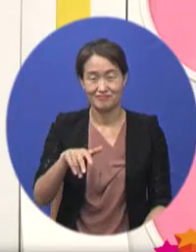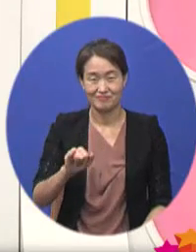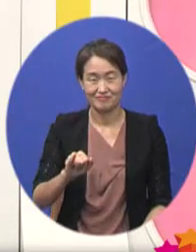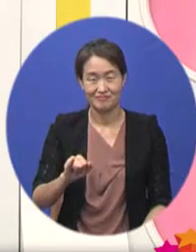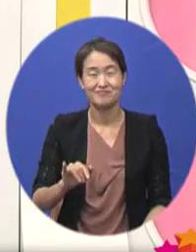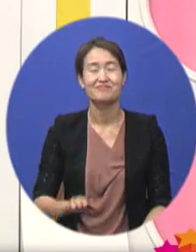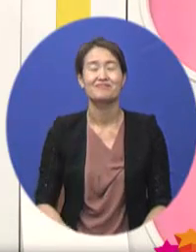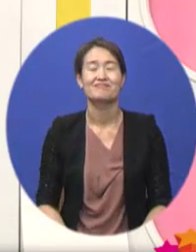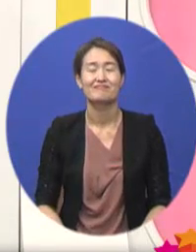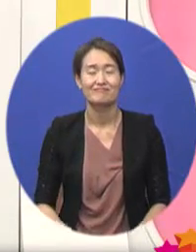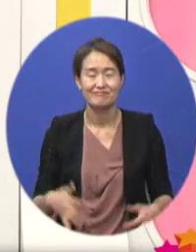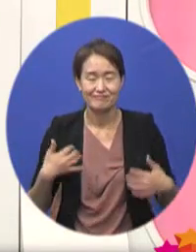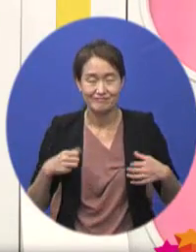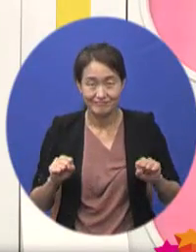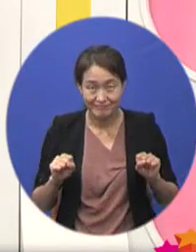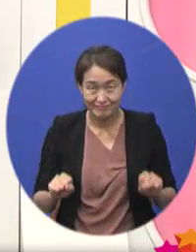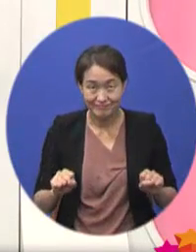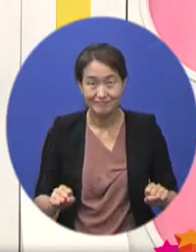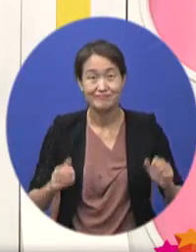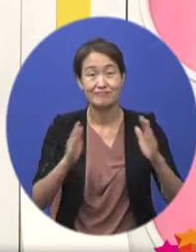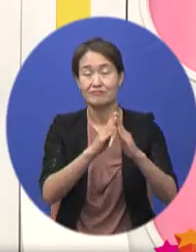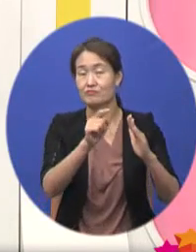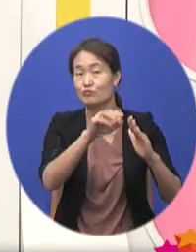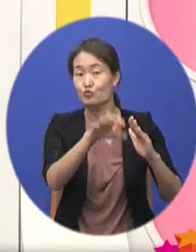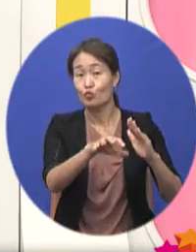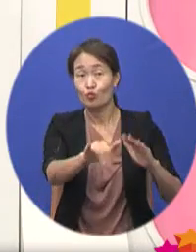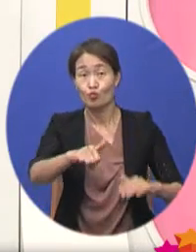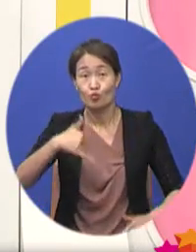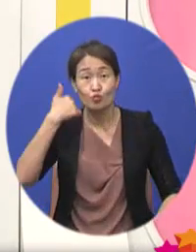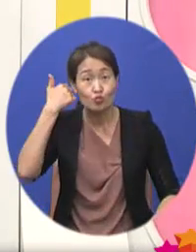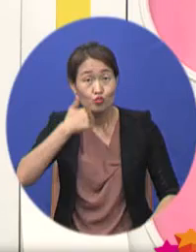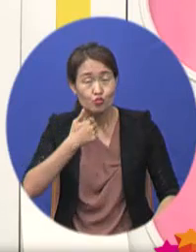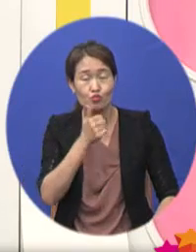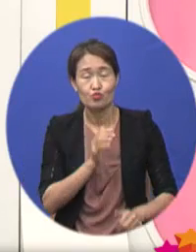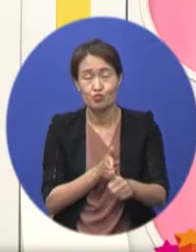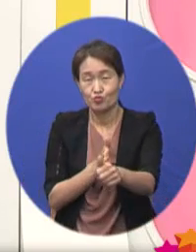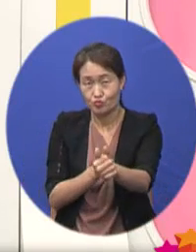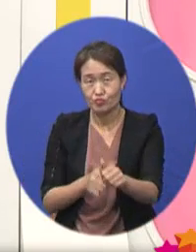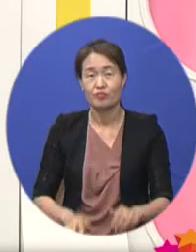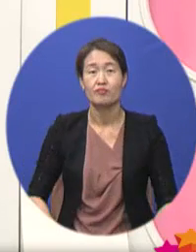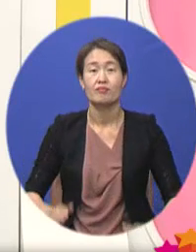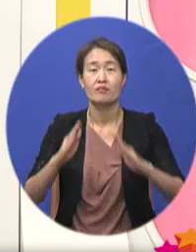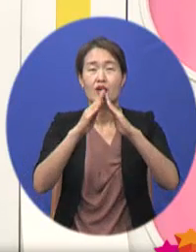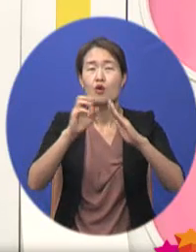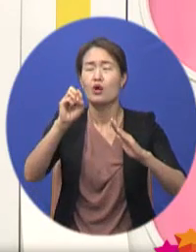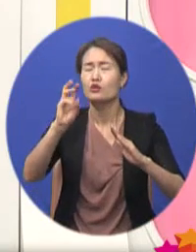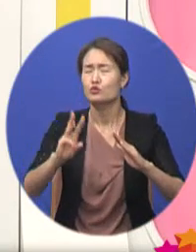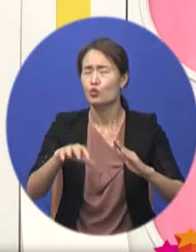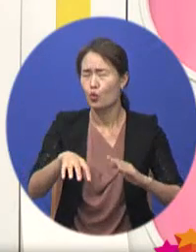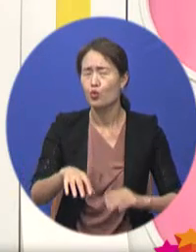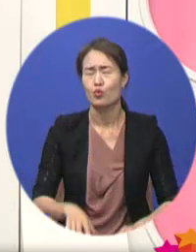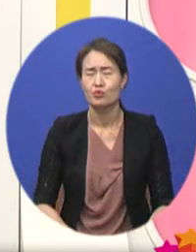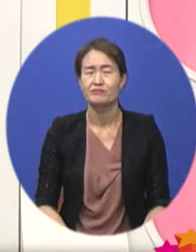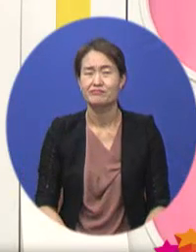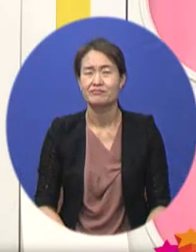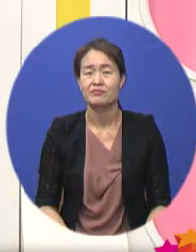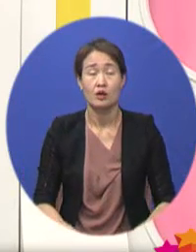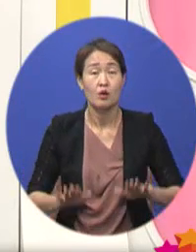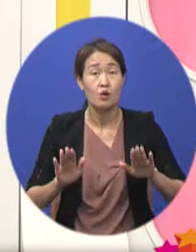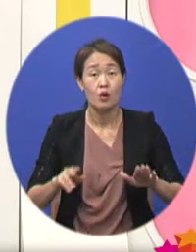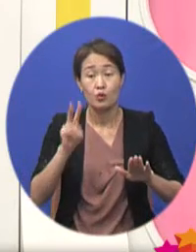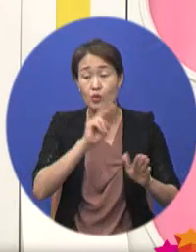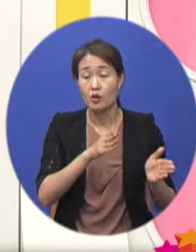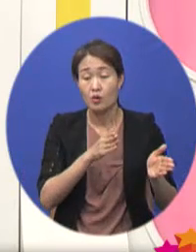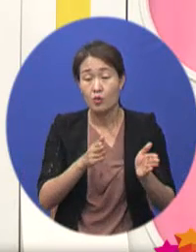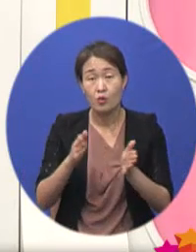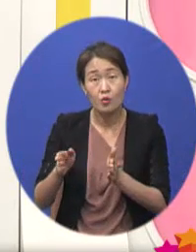반갑습니다. 네, 네, 어디서 전화 주셨죠? 네, 여기 전라도 광주입니다. 예. 자, 오늘